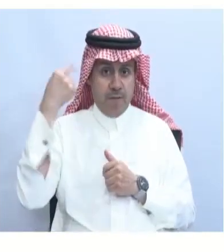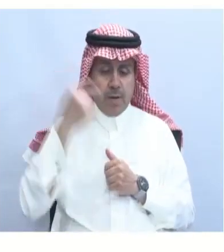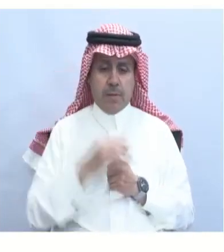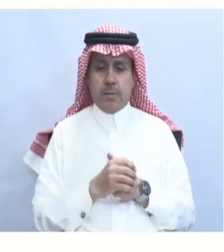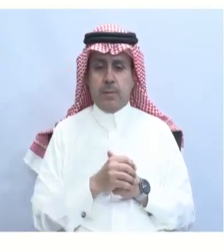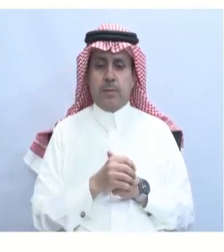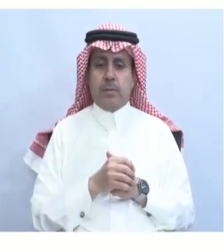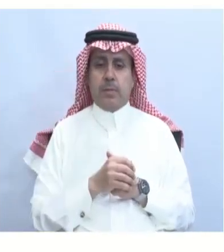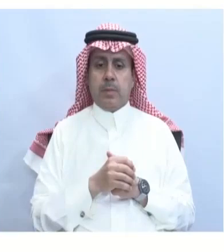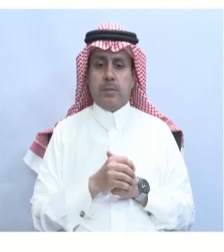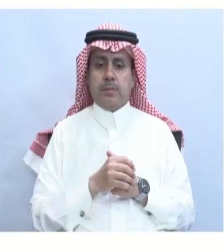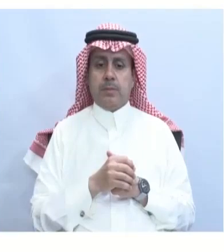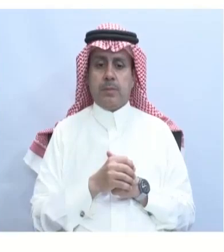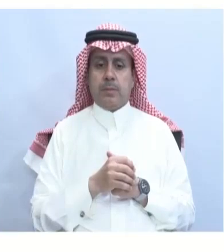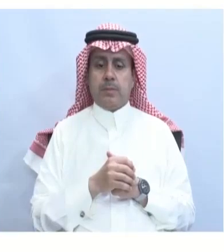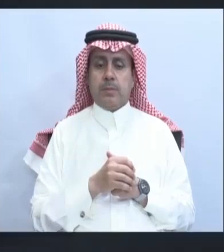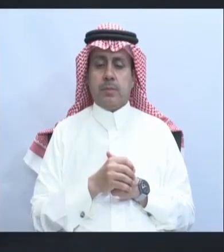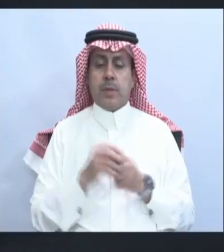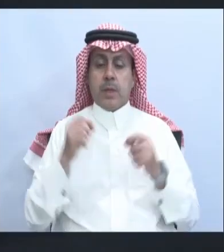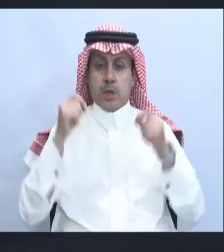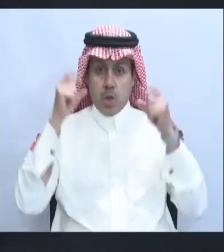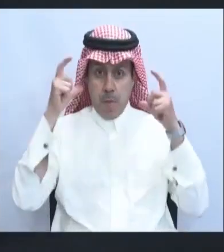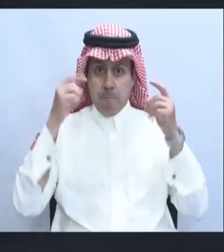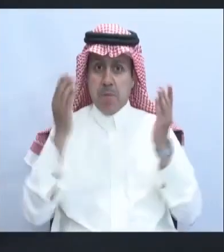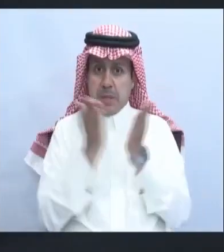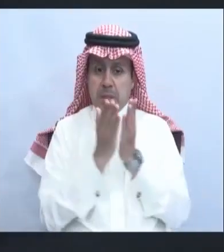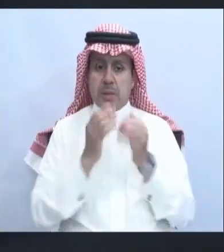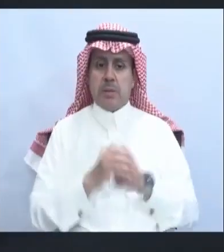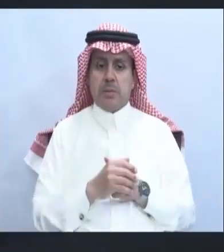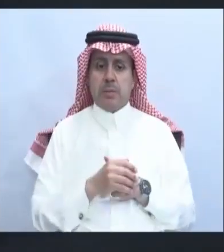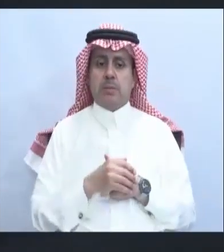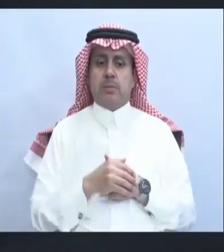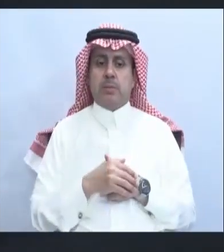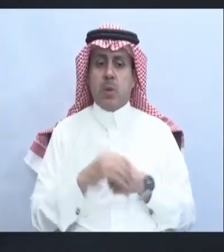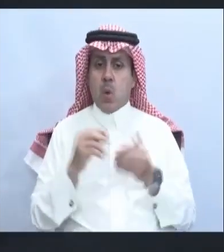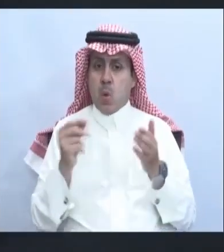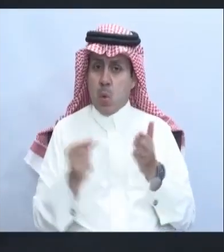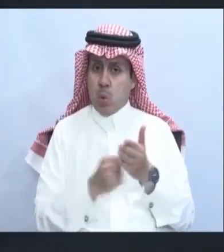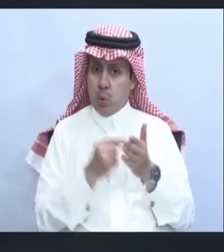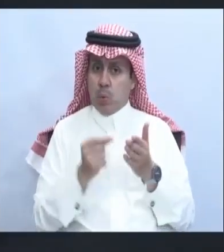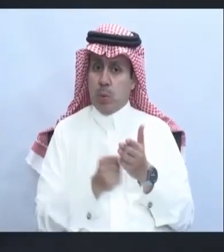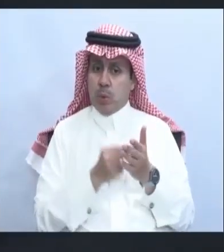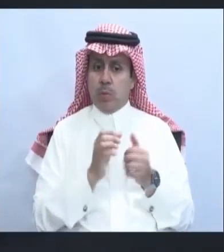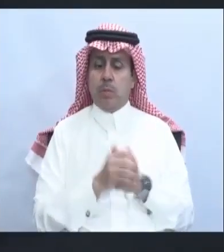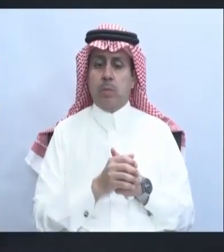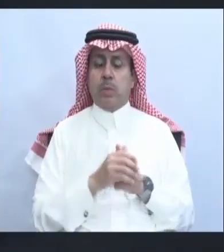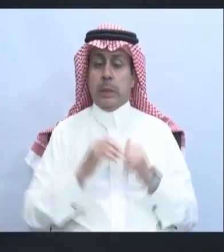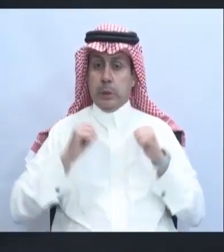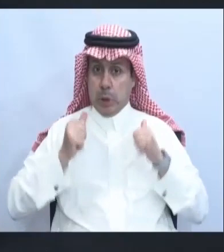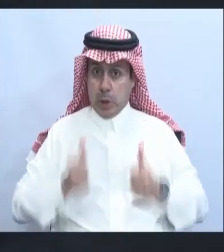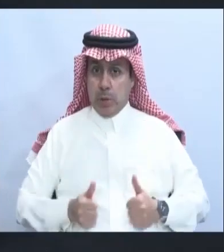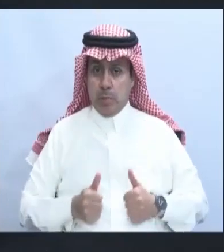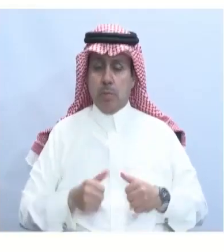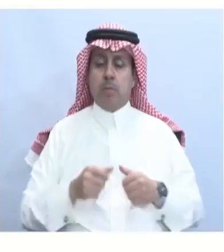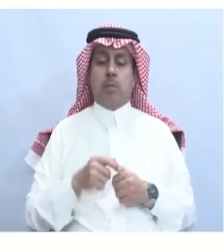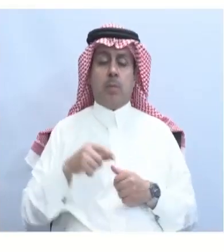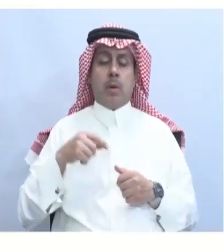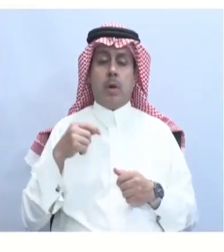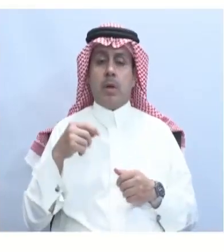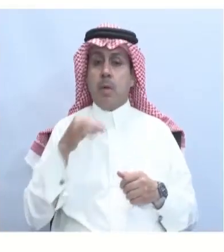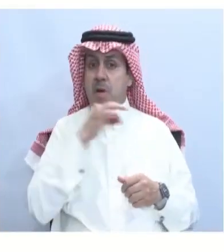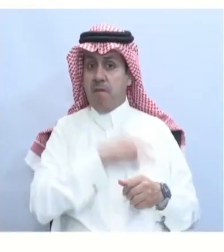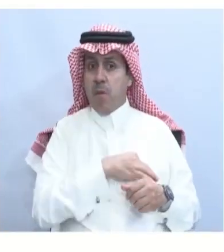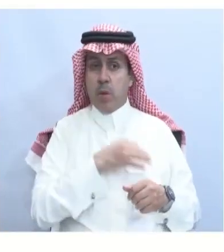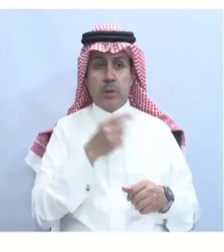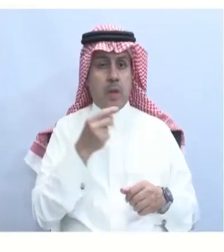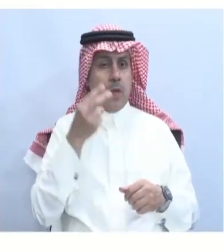ونزداد باذن الله تعالى استيعابا لدرس هنا اكتب ايها الطالب ما يمكنك التوصل اليه من حكمه من اخرى